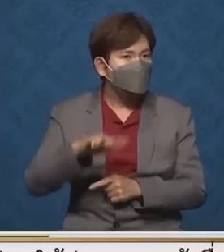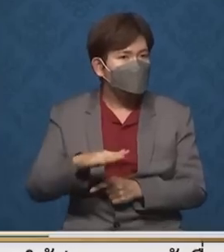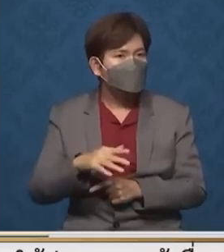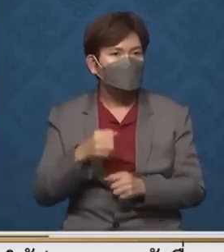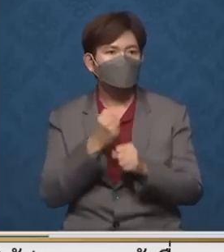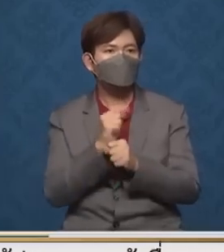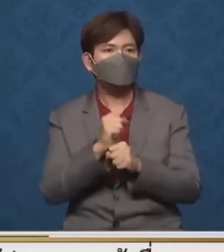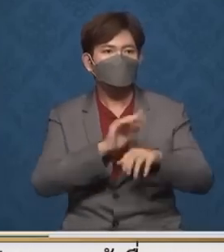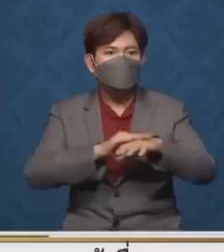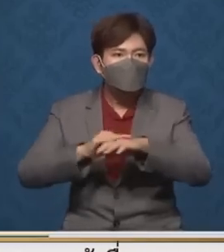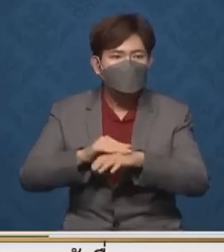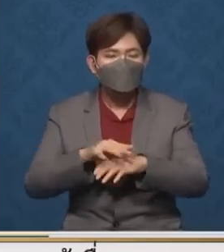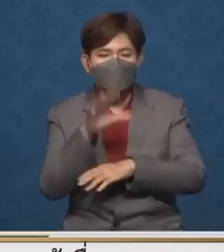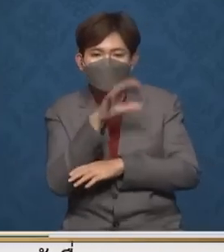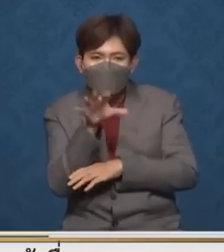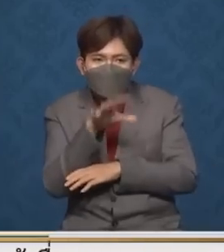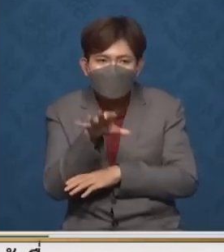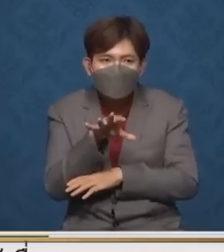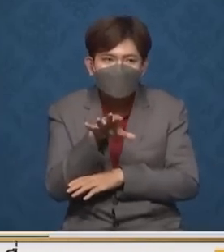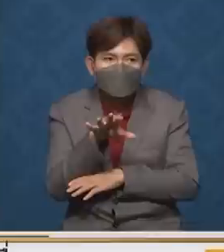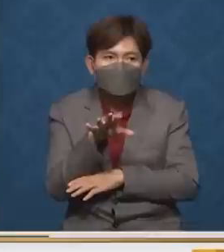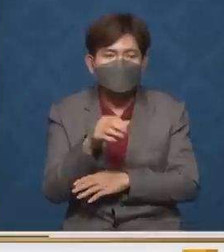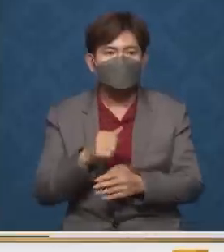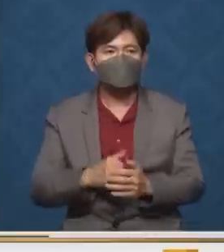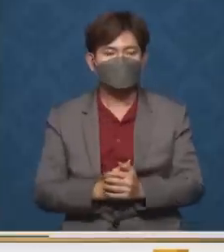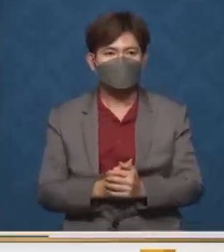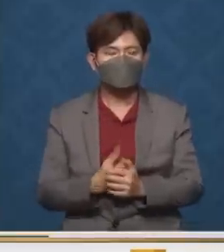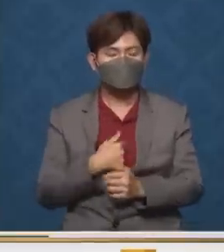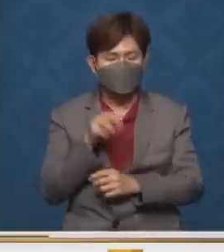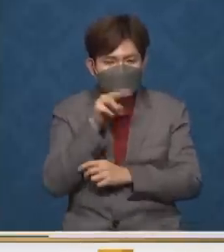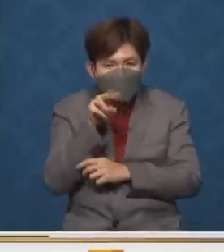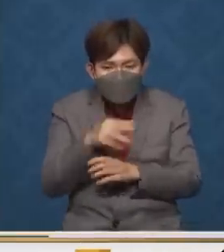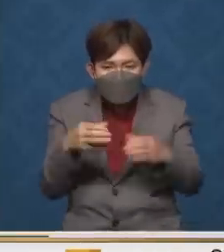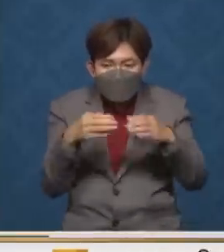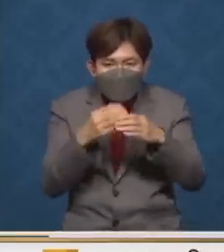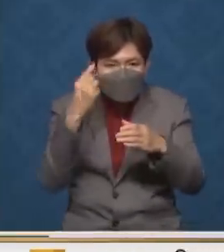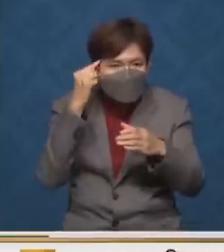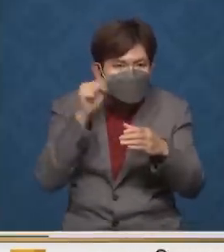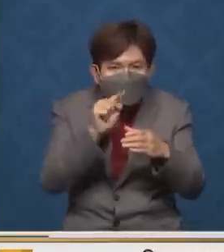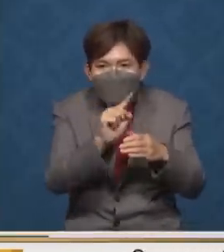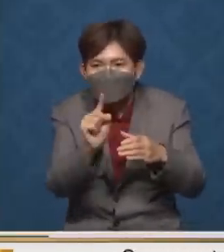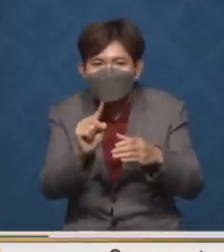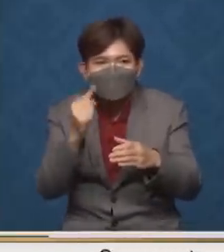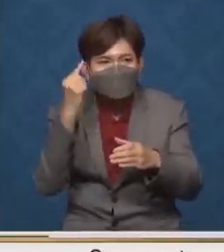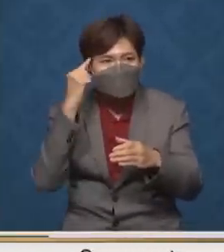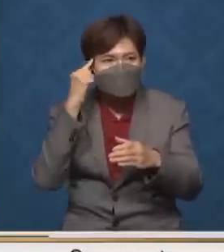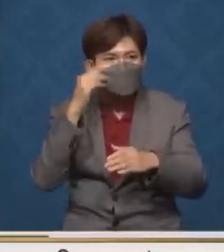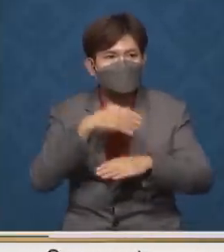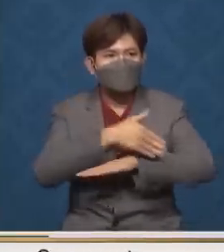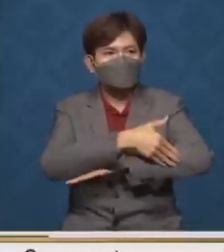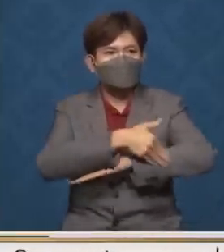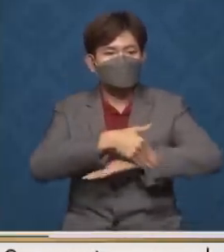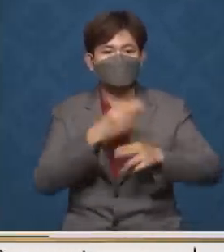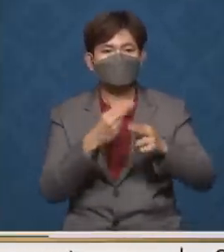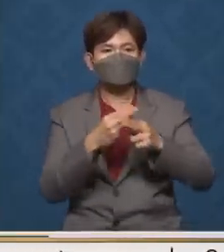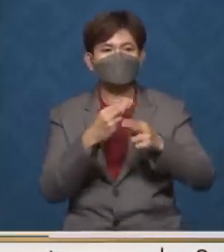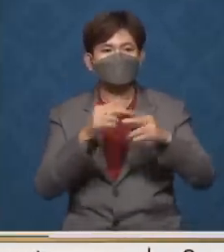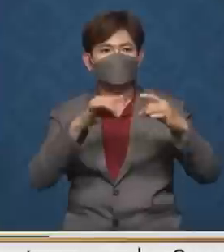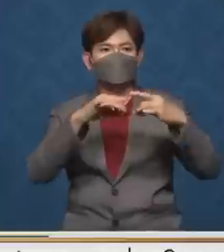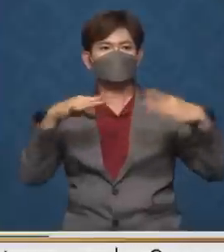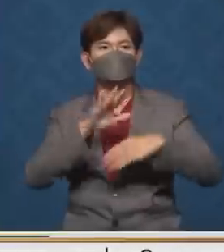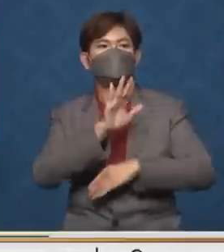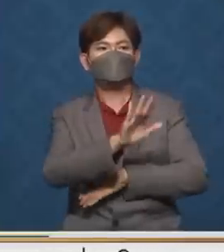ดง หลอกลวงค้นหายและหยดยงกล่มเป้าหมายโยการจัดตงบญชีเอวะตารของฝ่ายตงข้าม